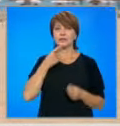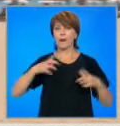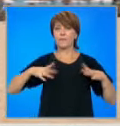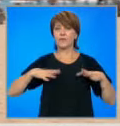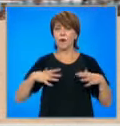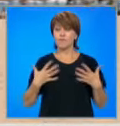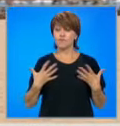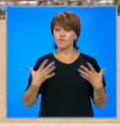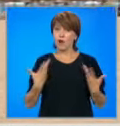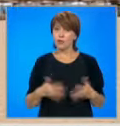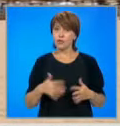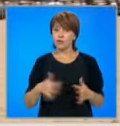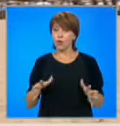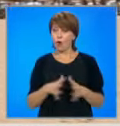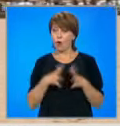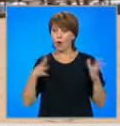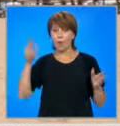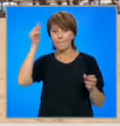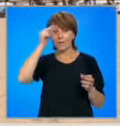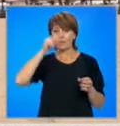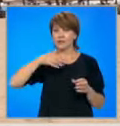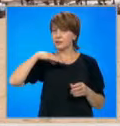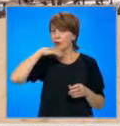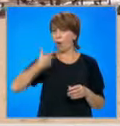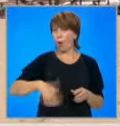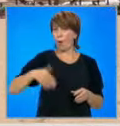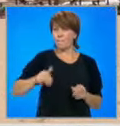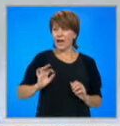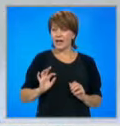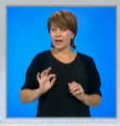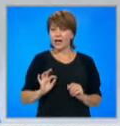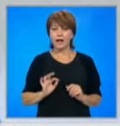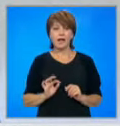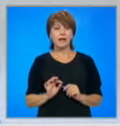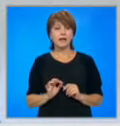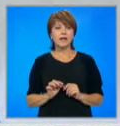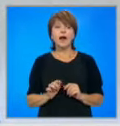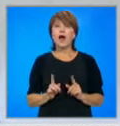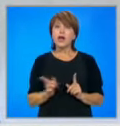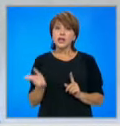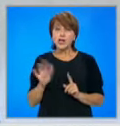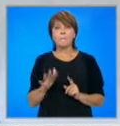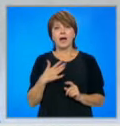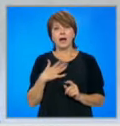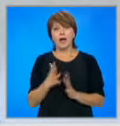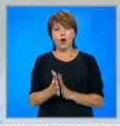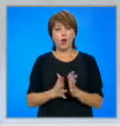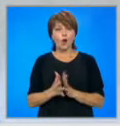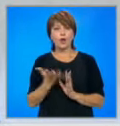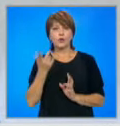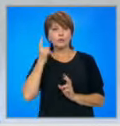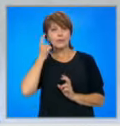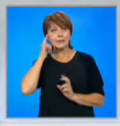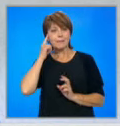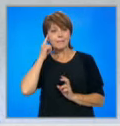опариха и все по-малко стават, но не е такъв голям процент на намалението, колкото се иска. Все още има хора, които смятат,